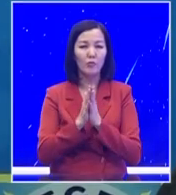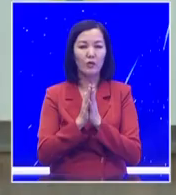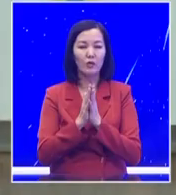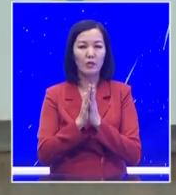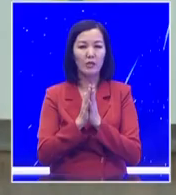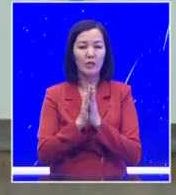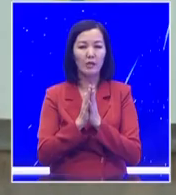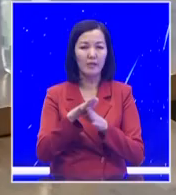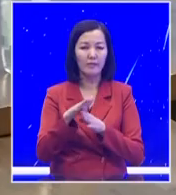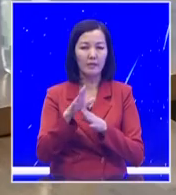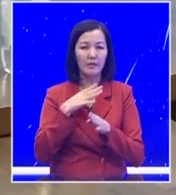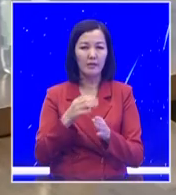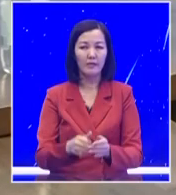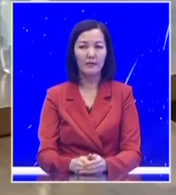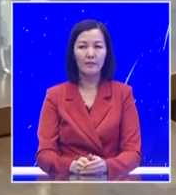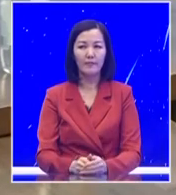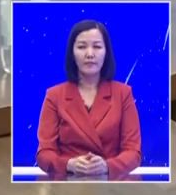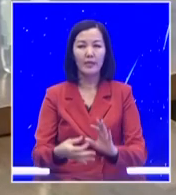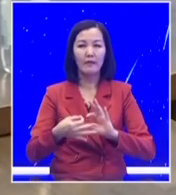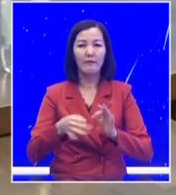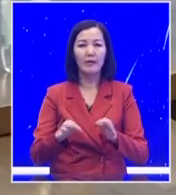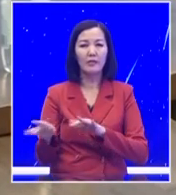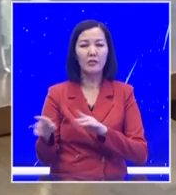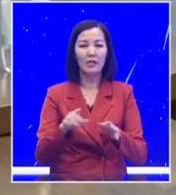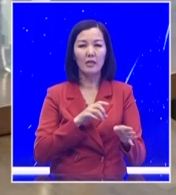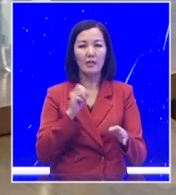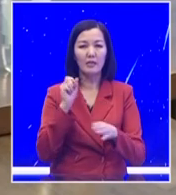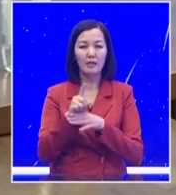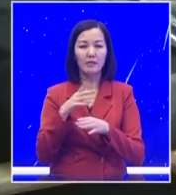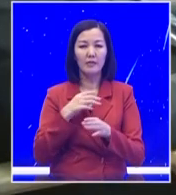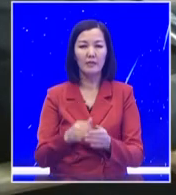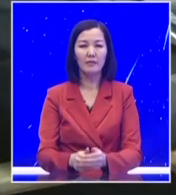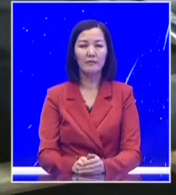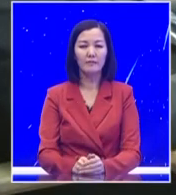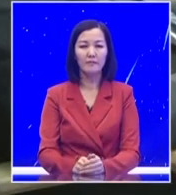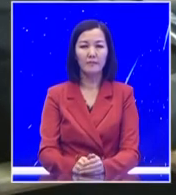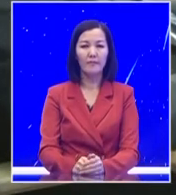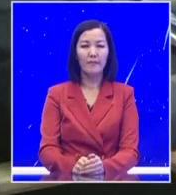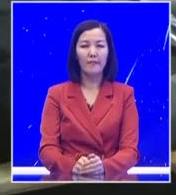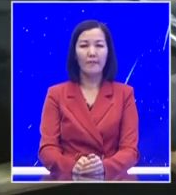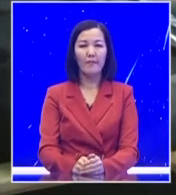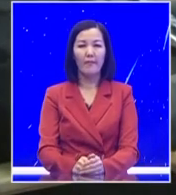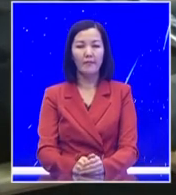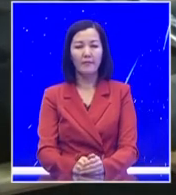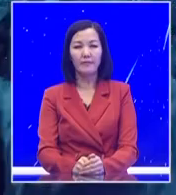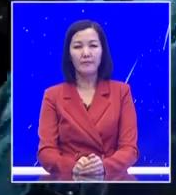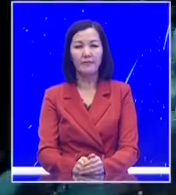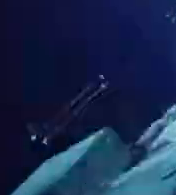орай аудан басшысына нақты шаралар атқаруды тапсырды. Амина Құдайберген, Ерболат Антелов, Жетісу